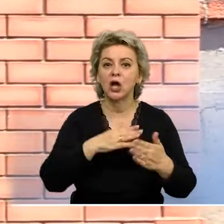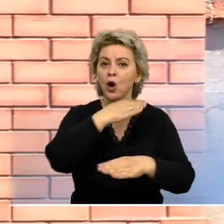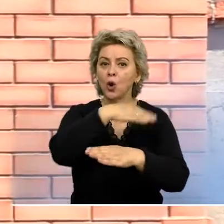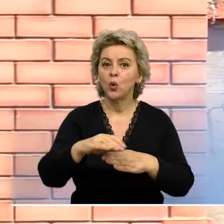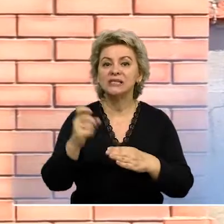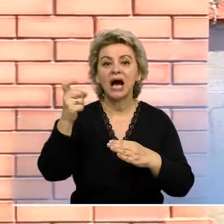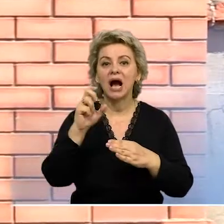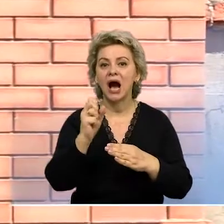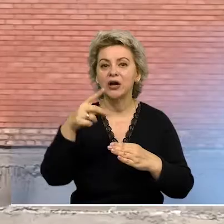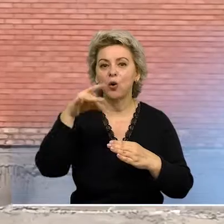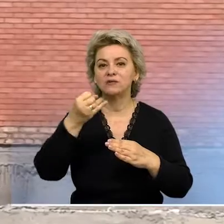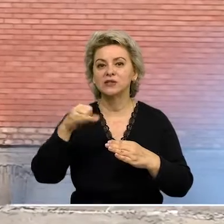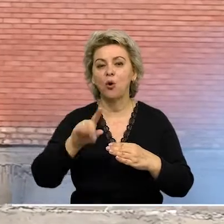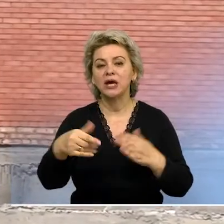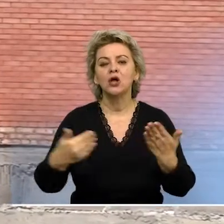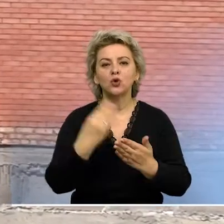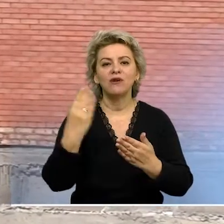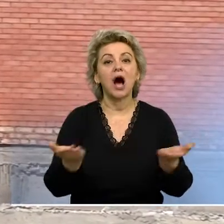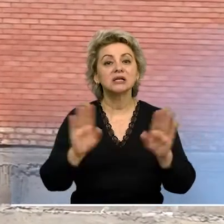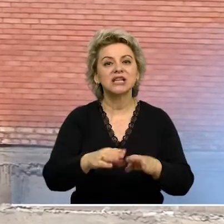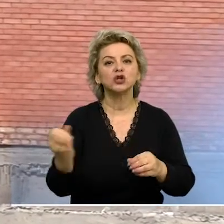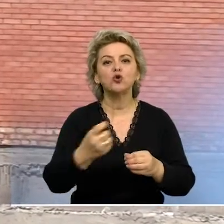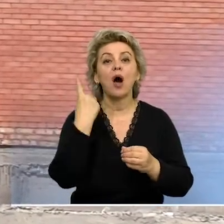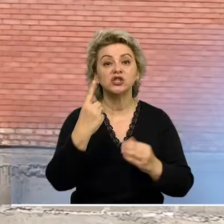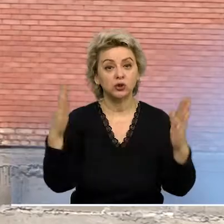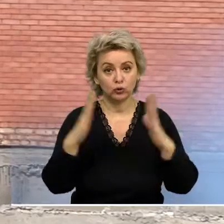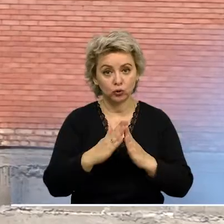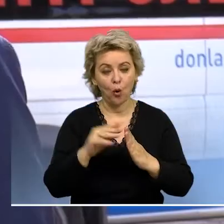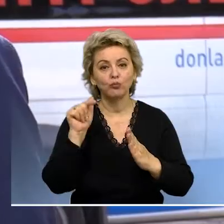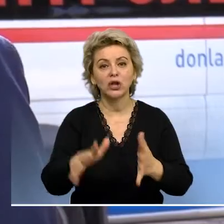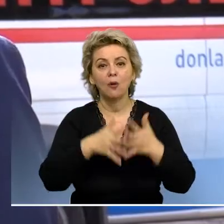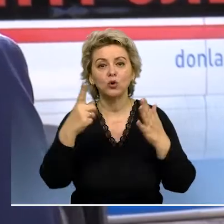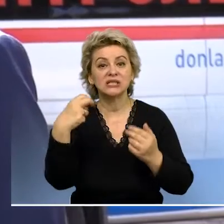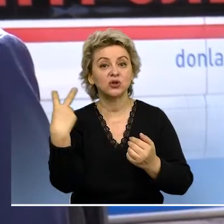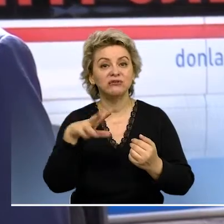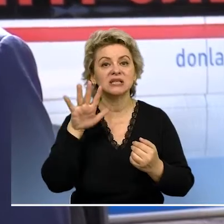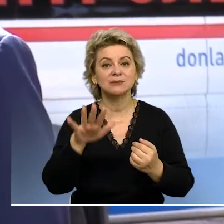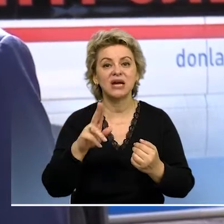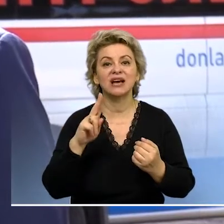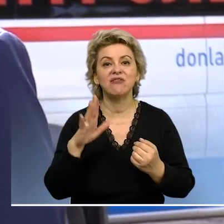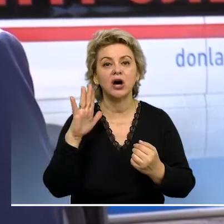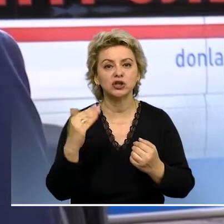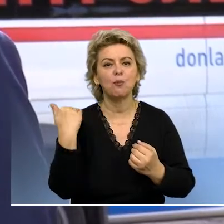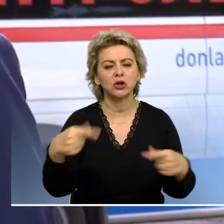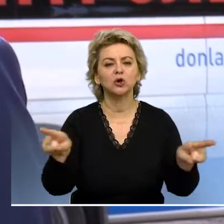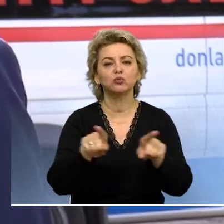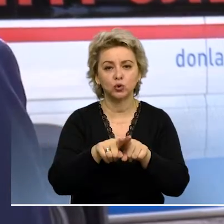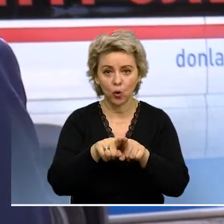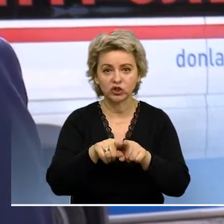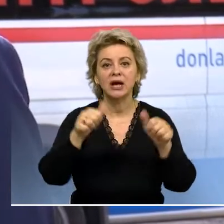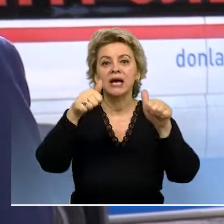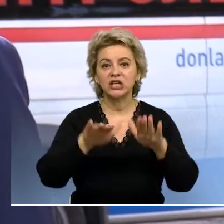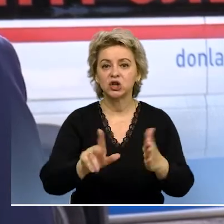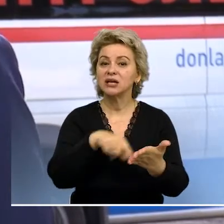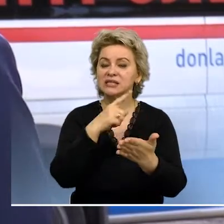проблемном доме Новошахтинска по улице Харьковской. По Новошахтинску останется еще один дом, там более 125 квартир.